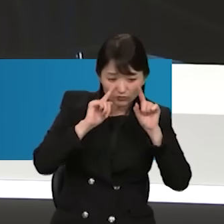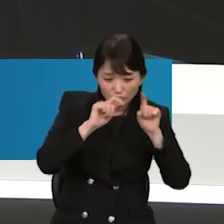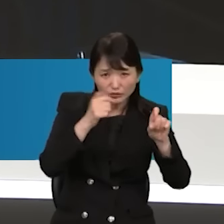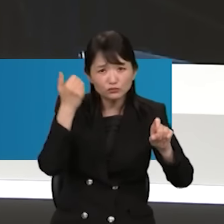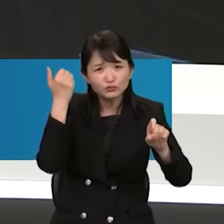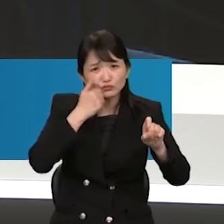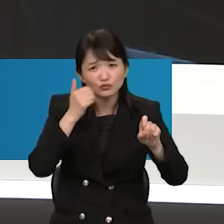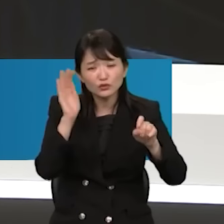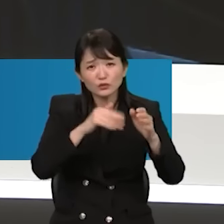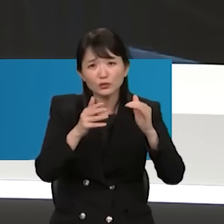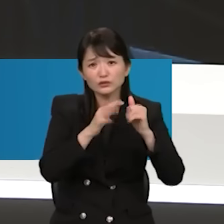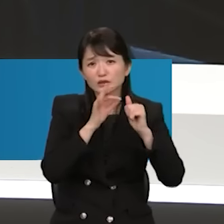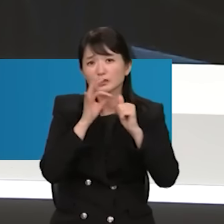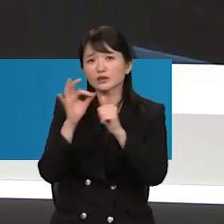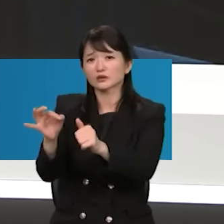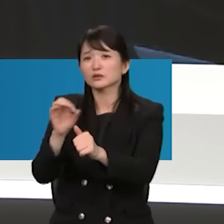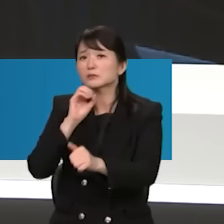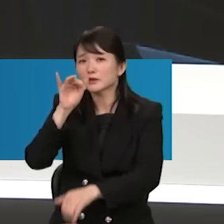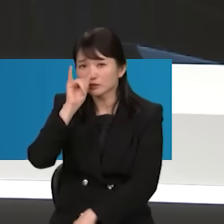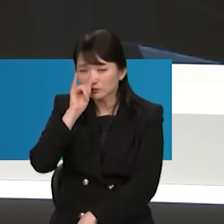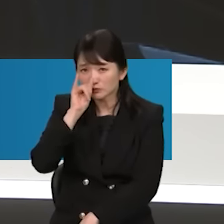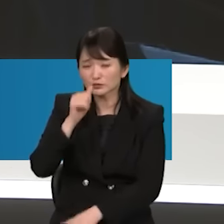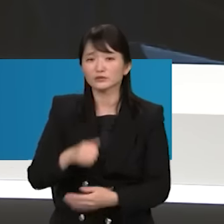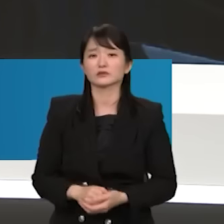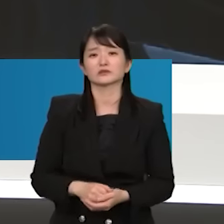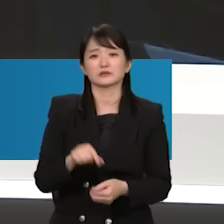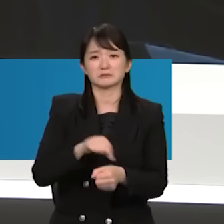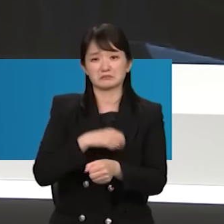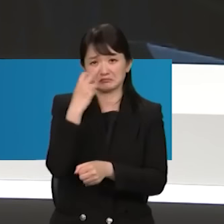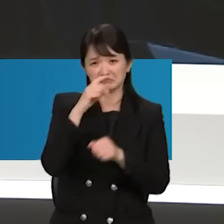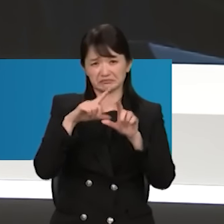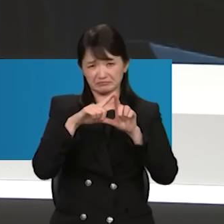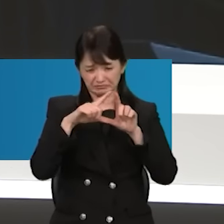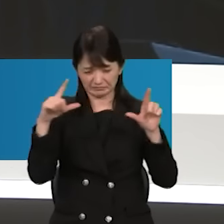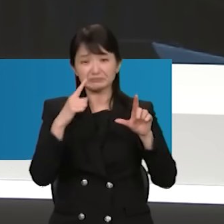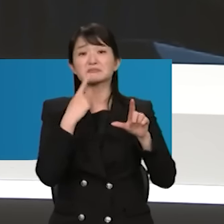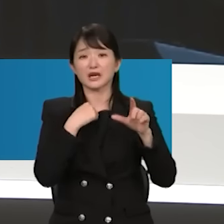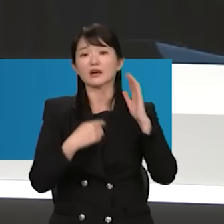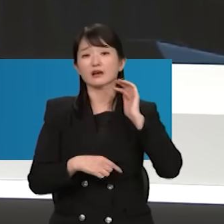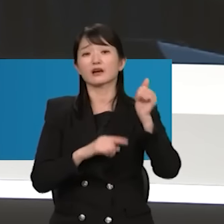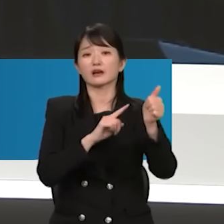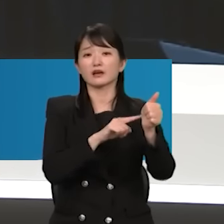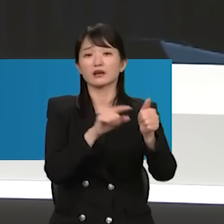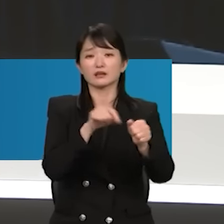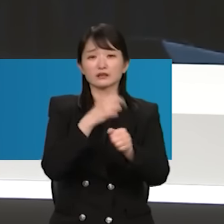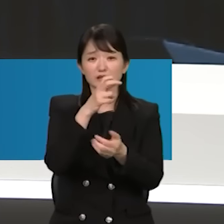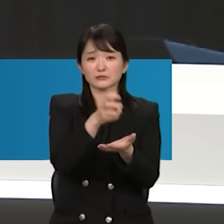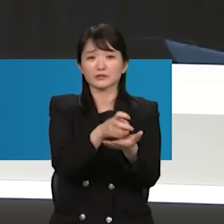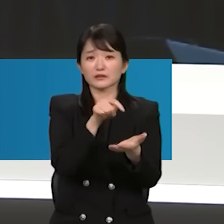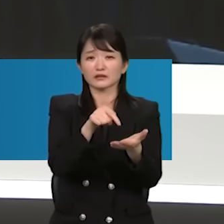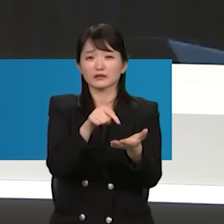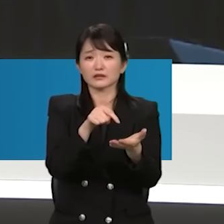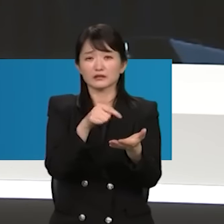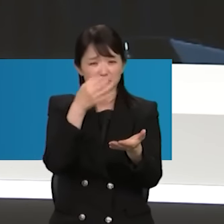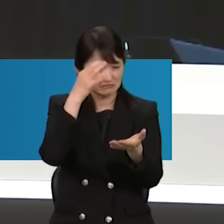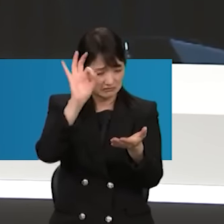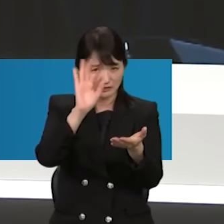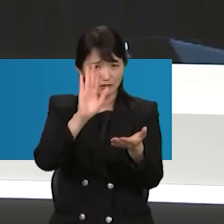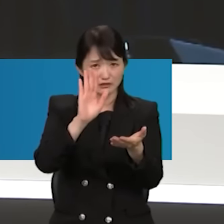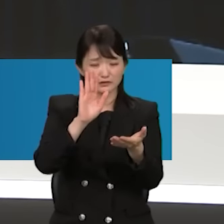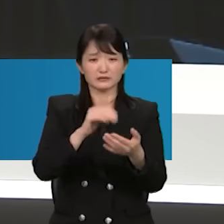누구에게 공천주라고 말할 수도 있다는 발언. 그리고 특검 스타 출신 대통령으로서 특검 제도 자체를 부정하는